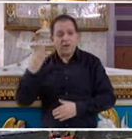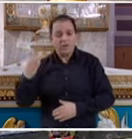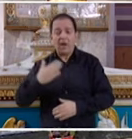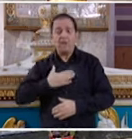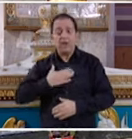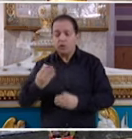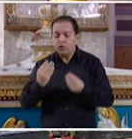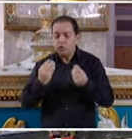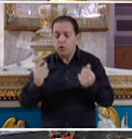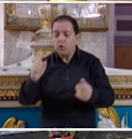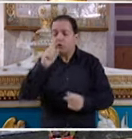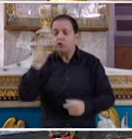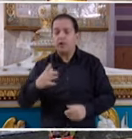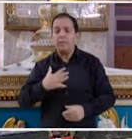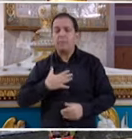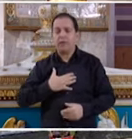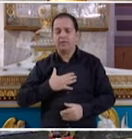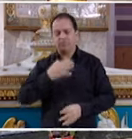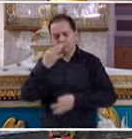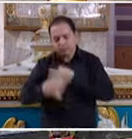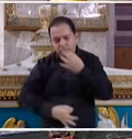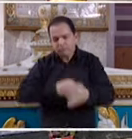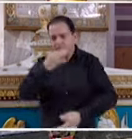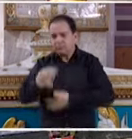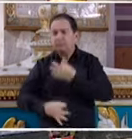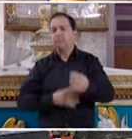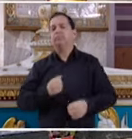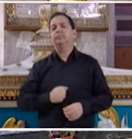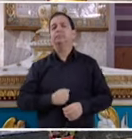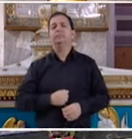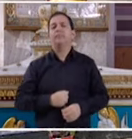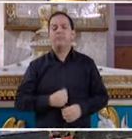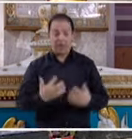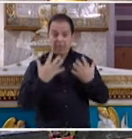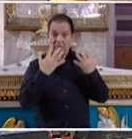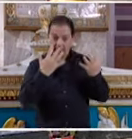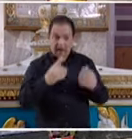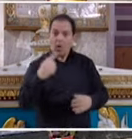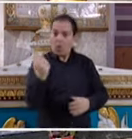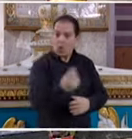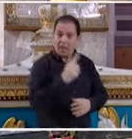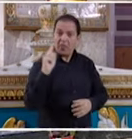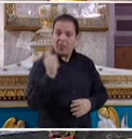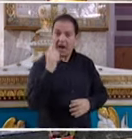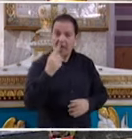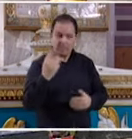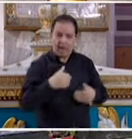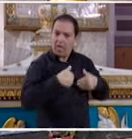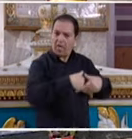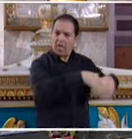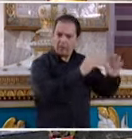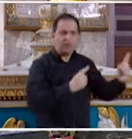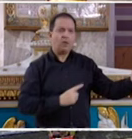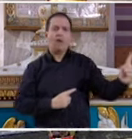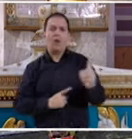τρόπο ζωής. Από τους ευεργετηθέντας 10, μόνο ο ένας επέστρεψε και είπε